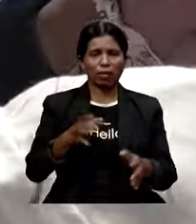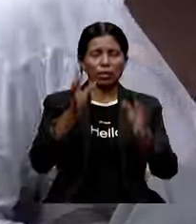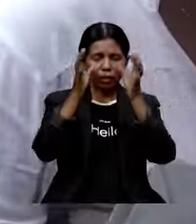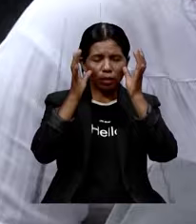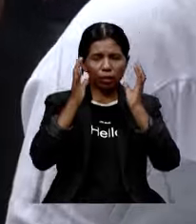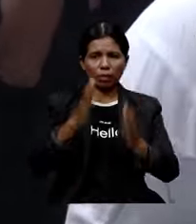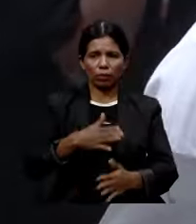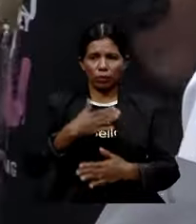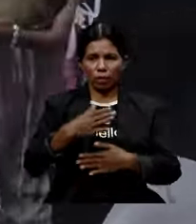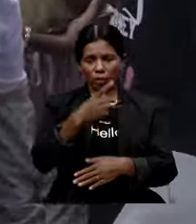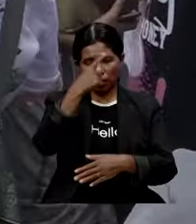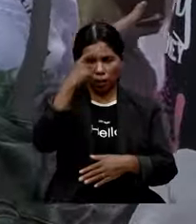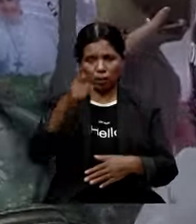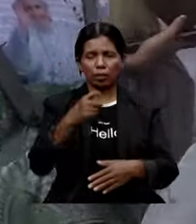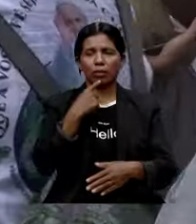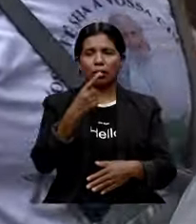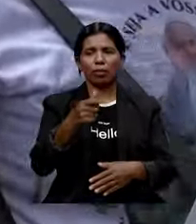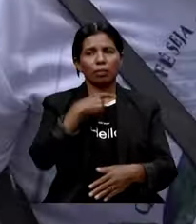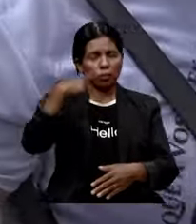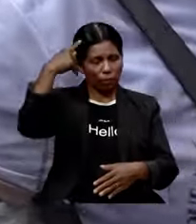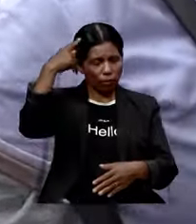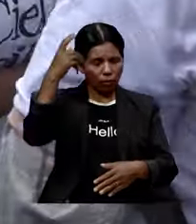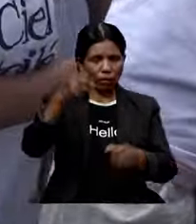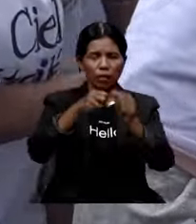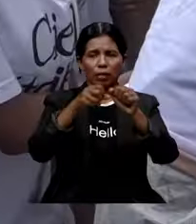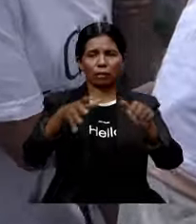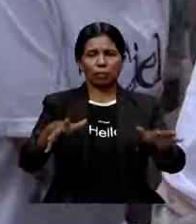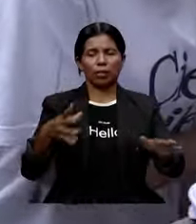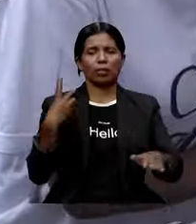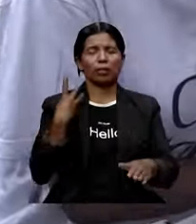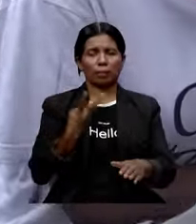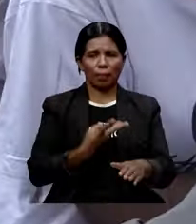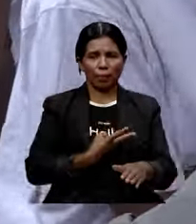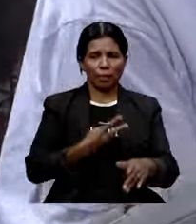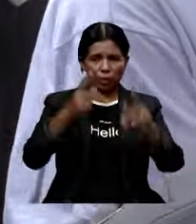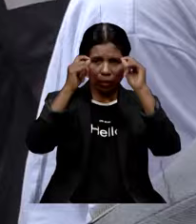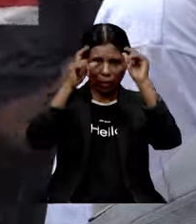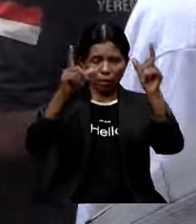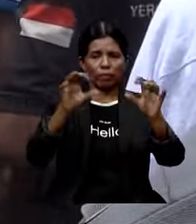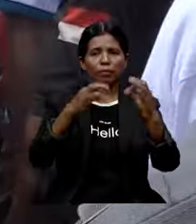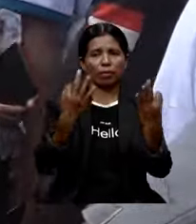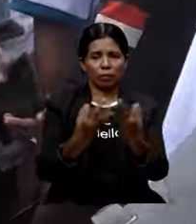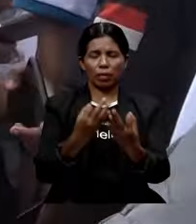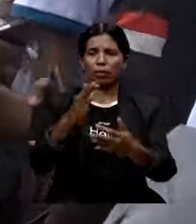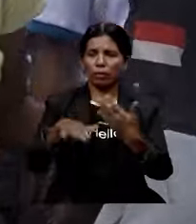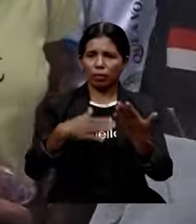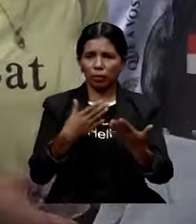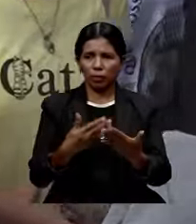hotu tambah atu di hande tamu Papa maine harai kela bensa baita Timor liluba familia sira hotu